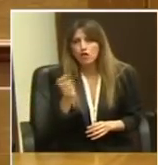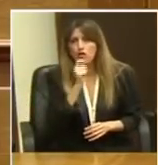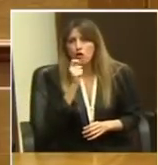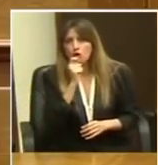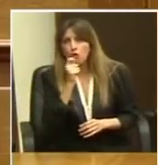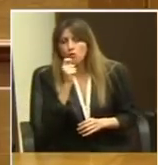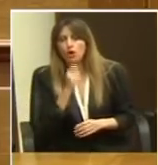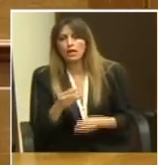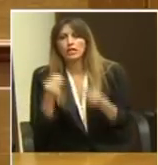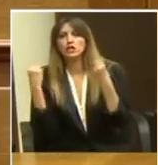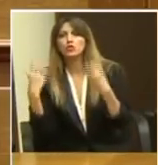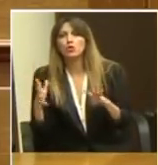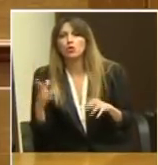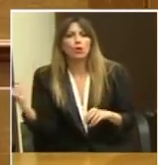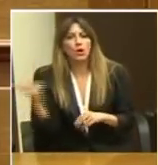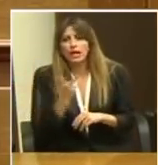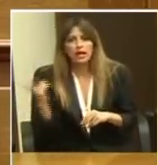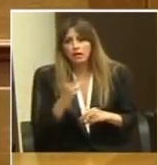πλήρη πανικό,